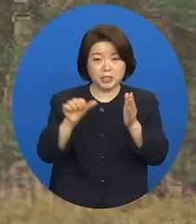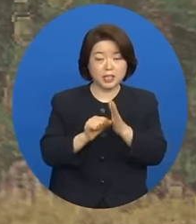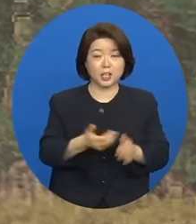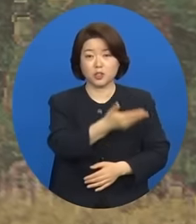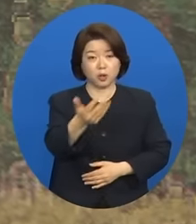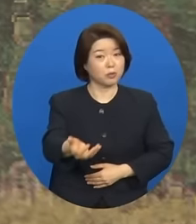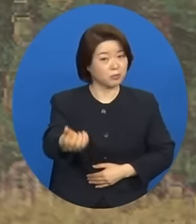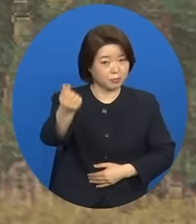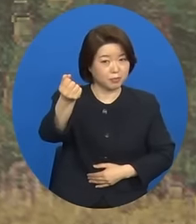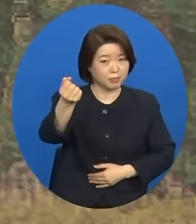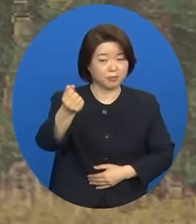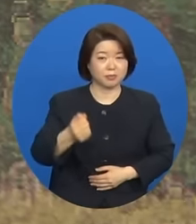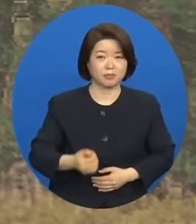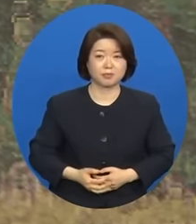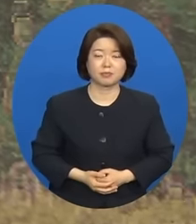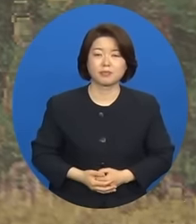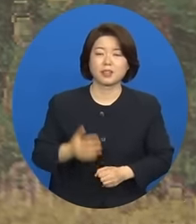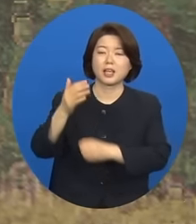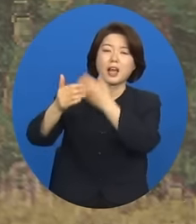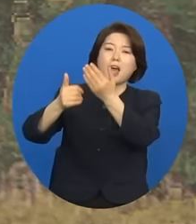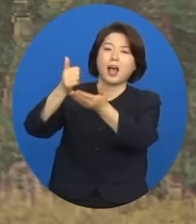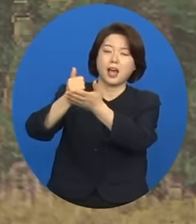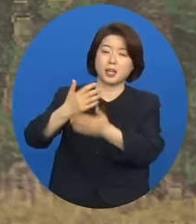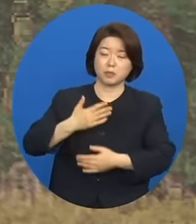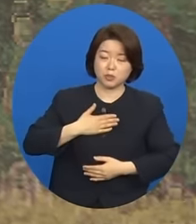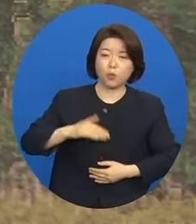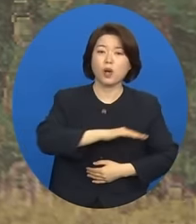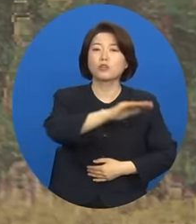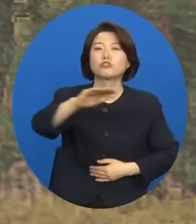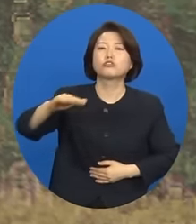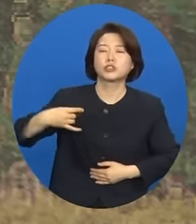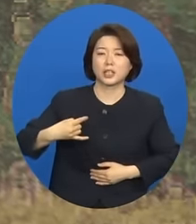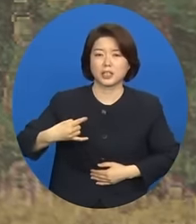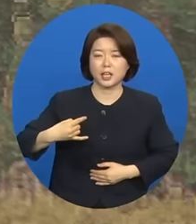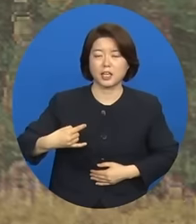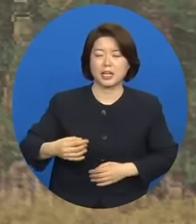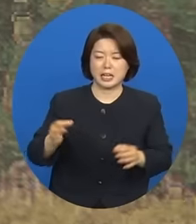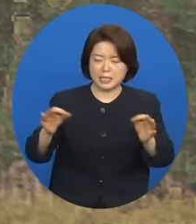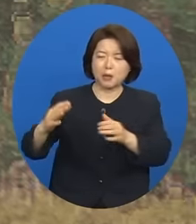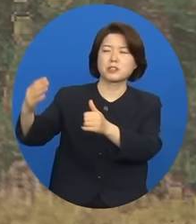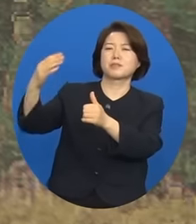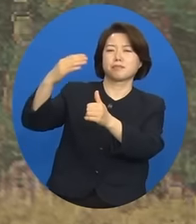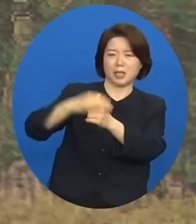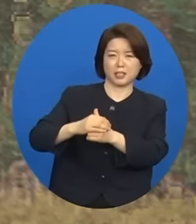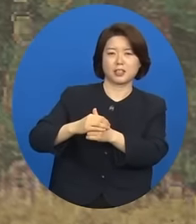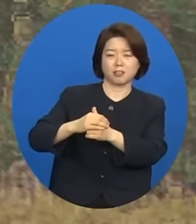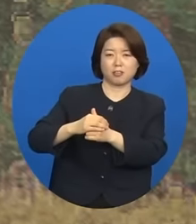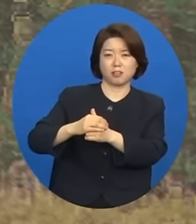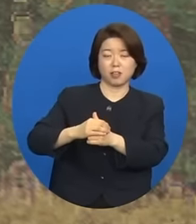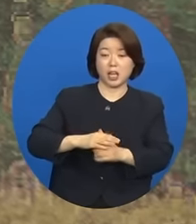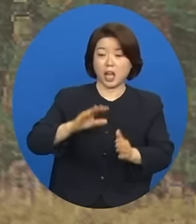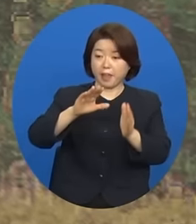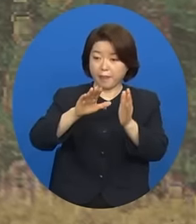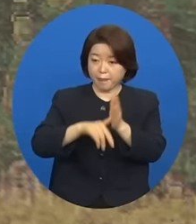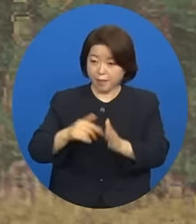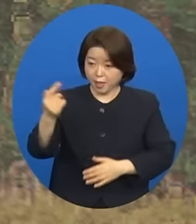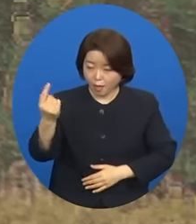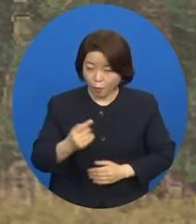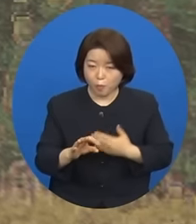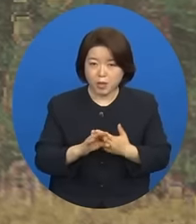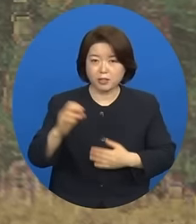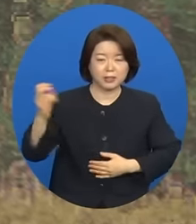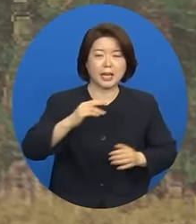인생 같습니까? 하나님이 저와 여러분에게 맡겨주신 것이고 때가 되면 다시